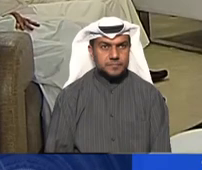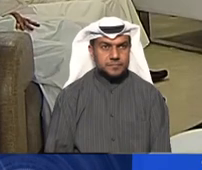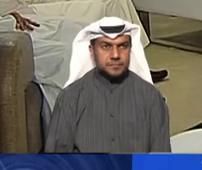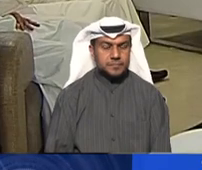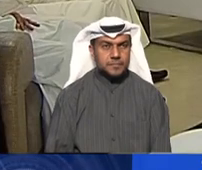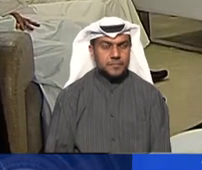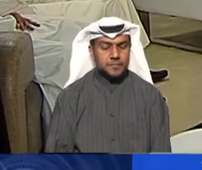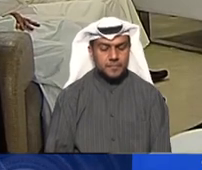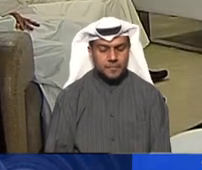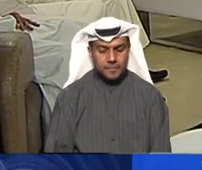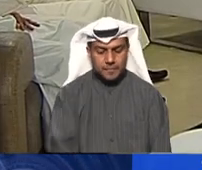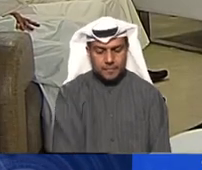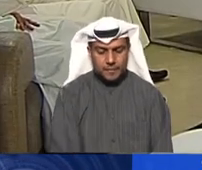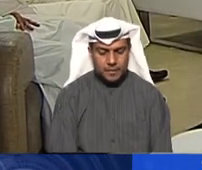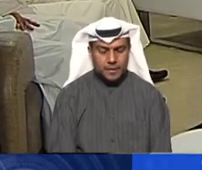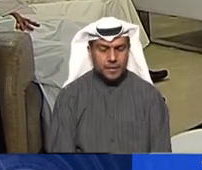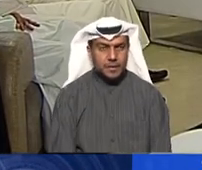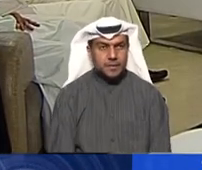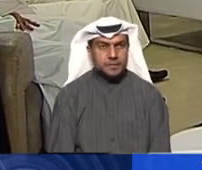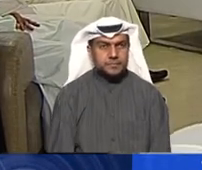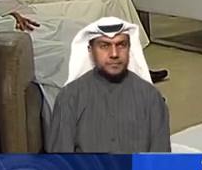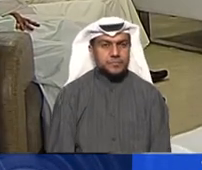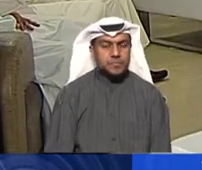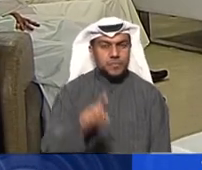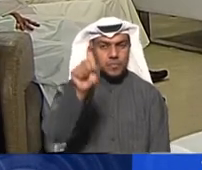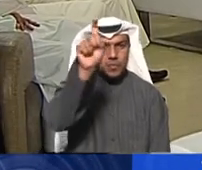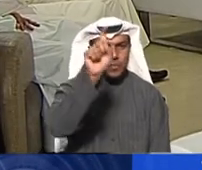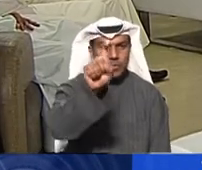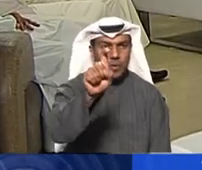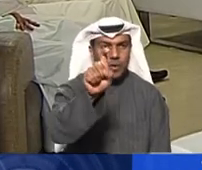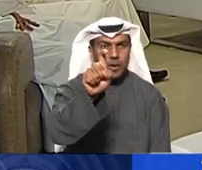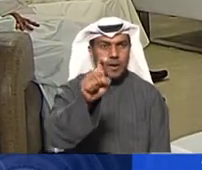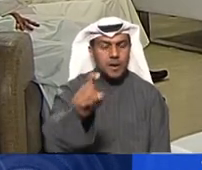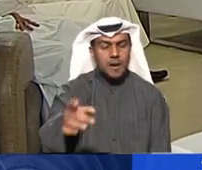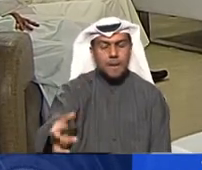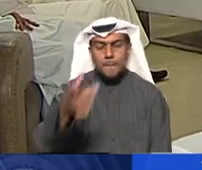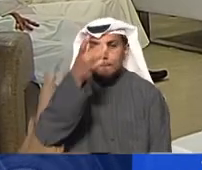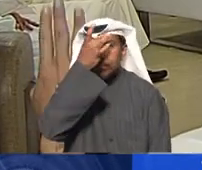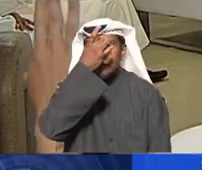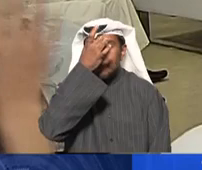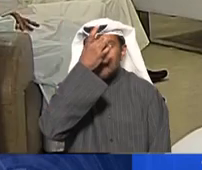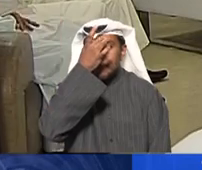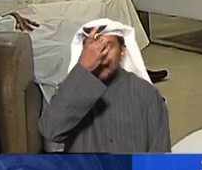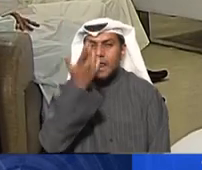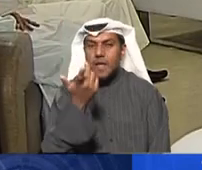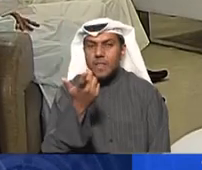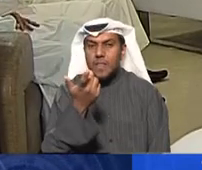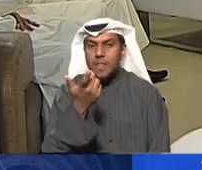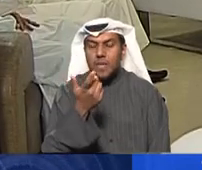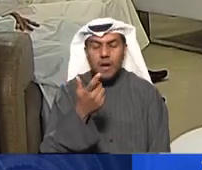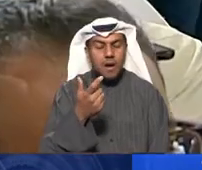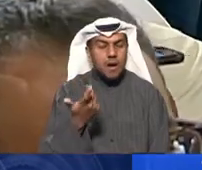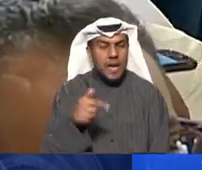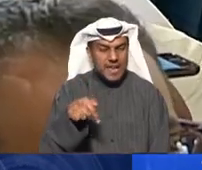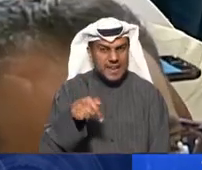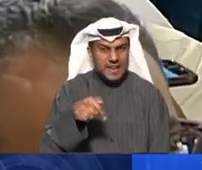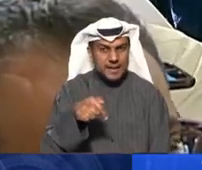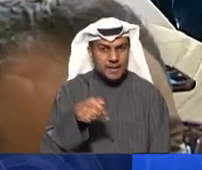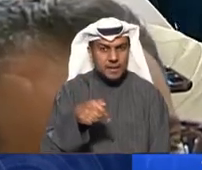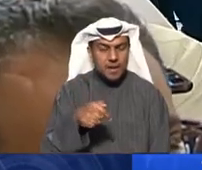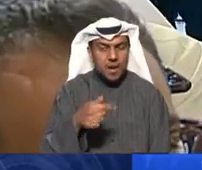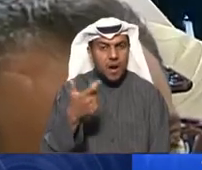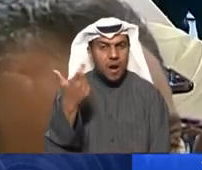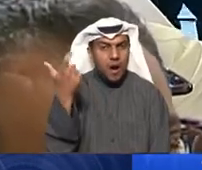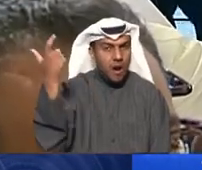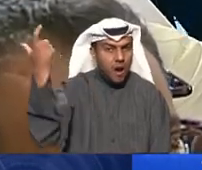نص صلاحة الوزن، هل ارتفاع درجة الحرارة في دور الخليج يمنع من انتشار الفيروس؟